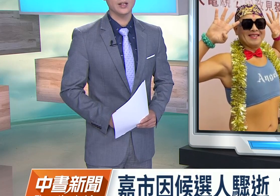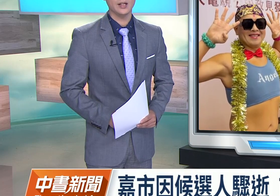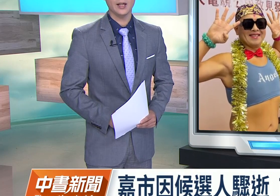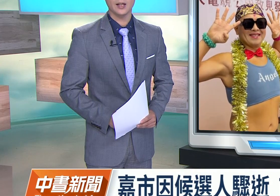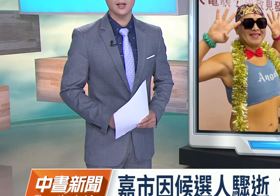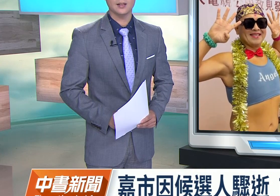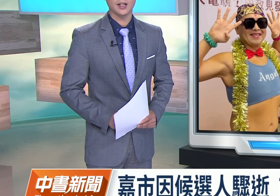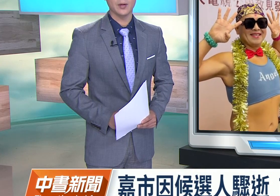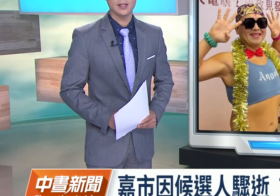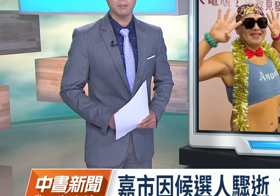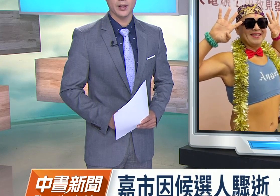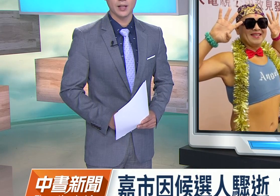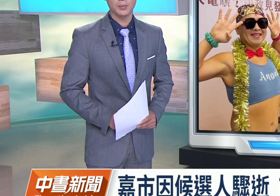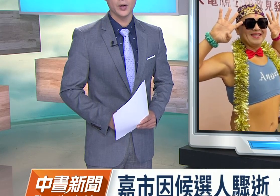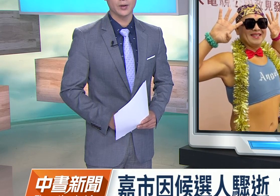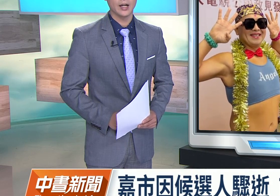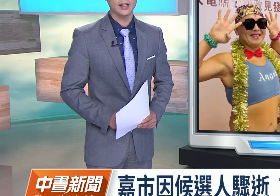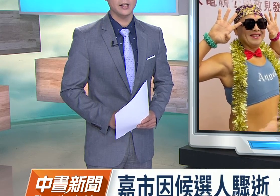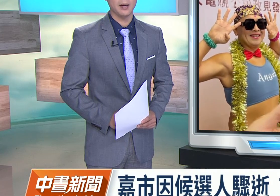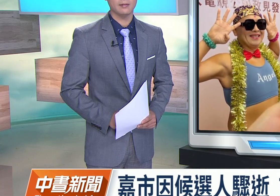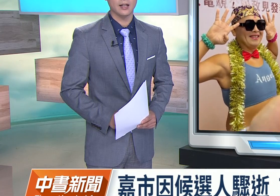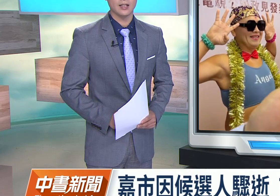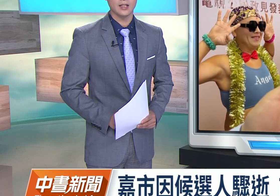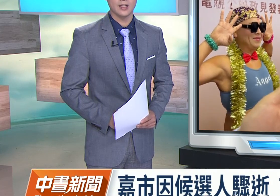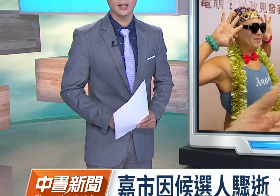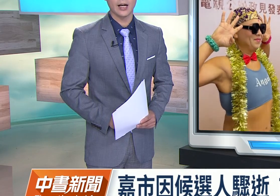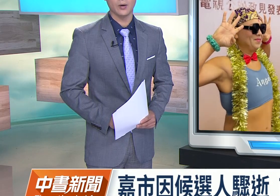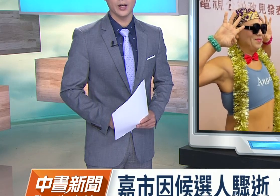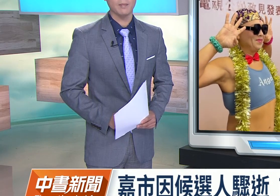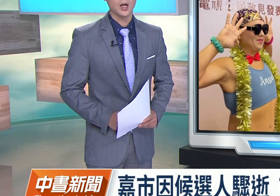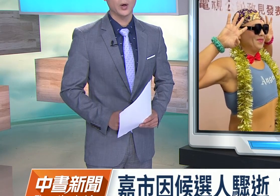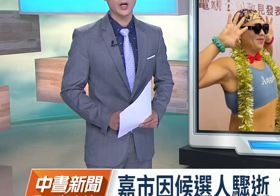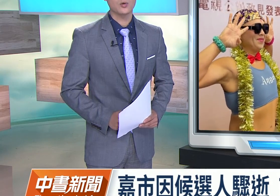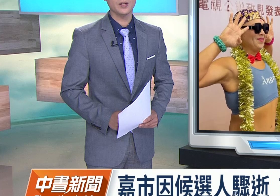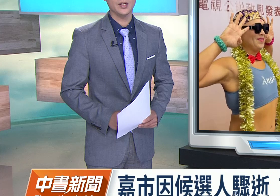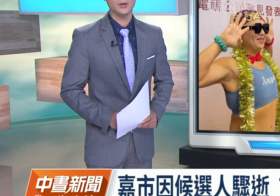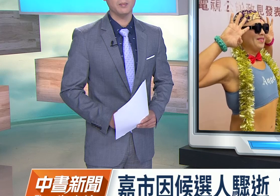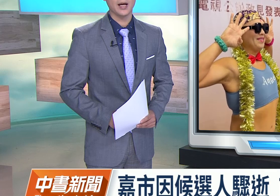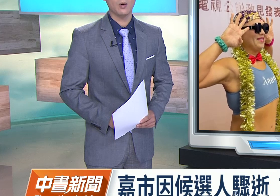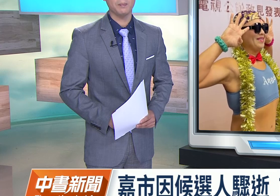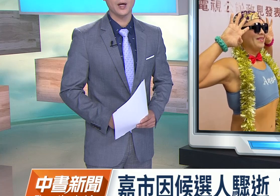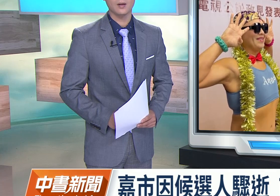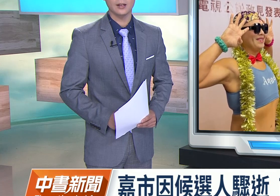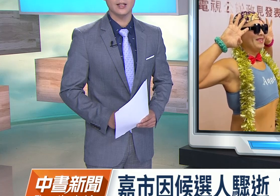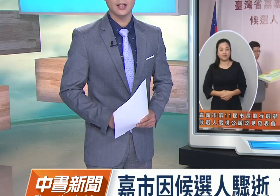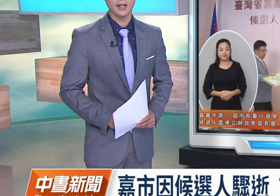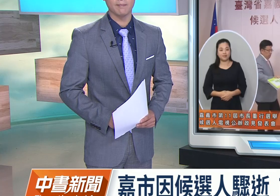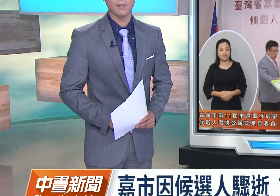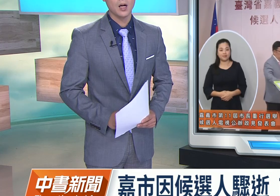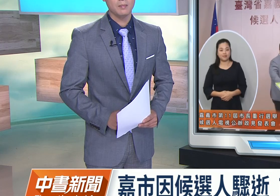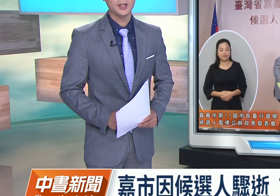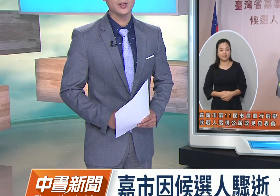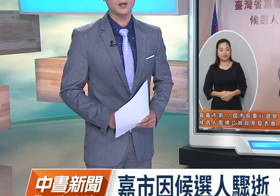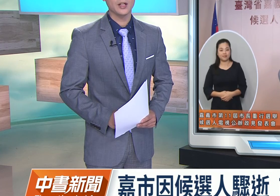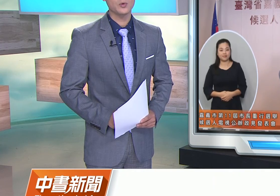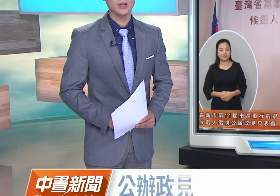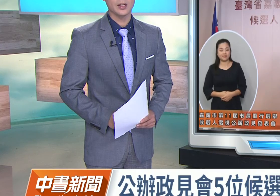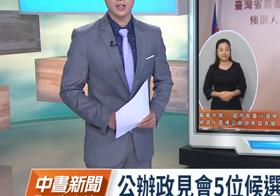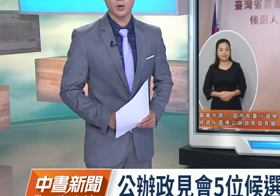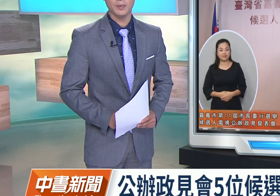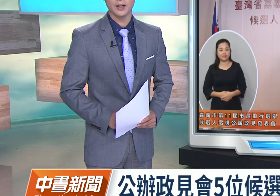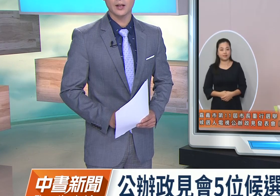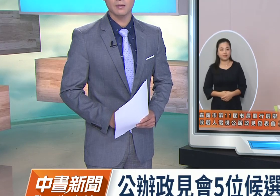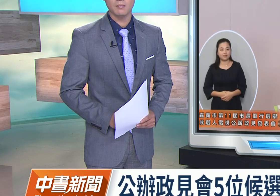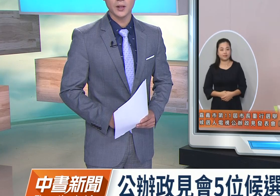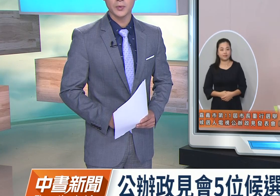该市长选举延到十二月十八投票，今日举办电视证件会，各位候选人拢要来发表家己的证件。民进党的李俊